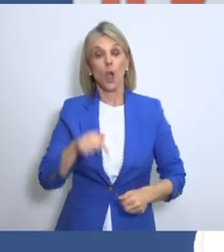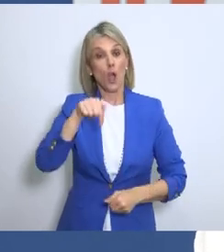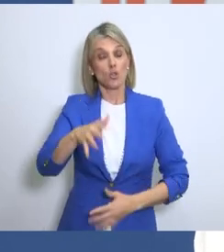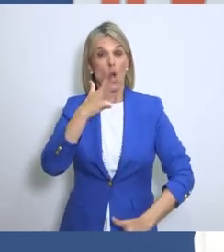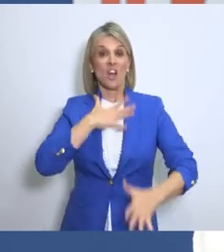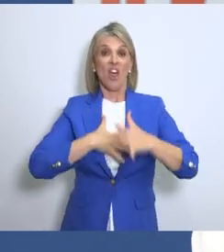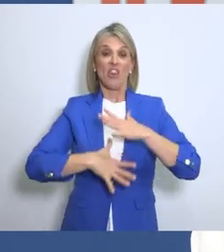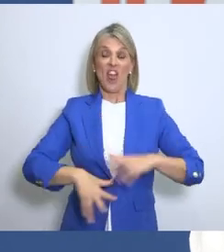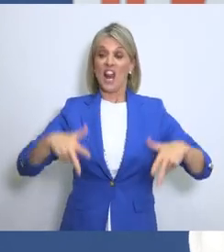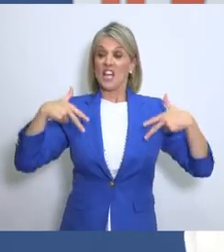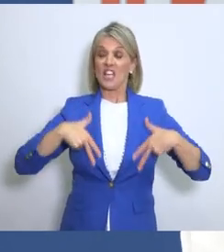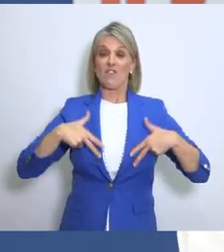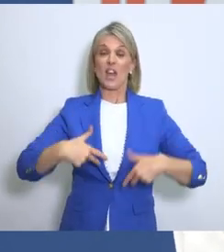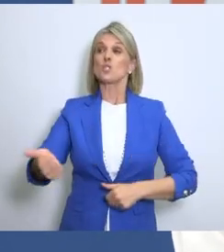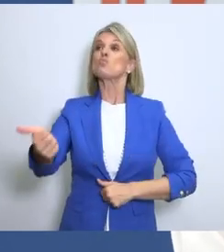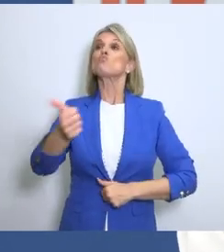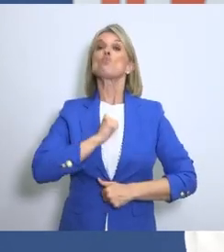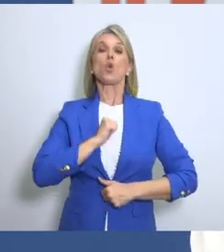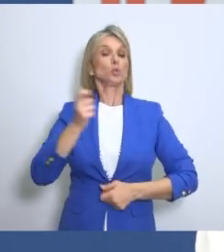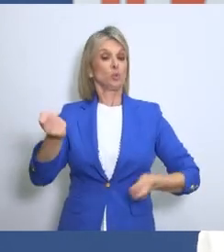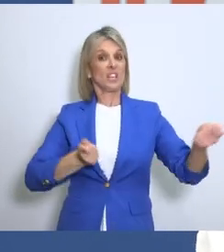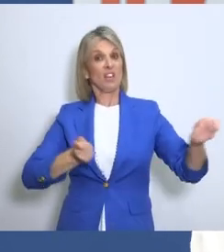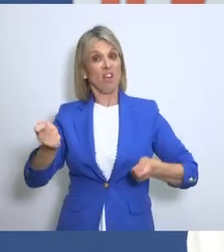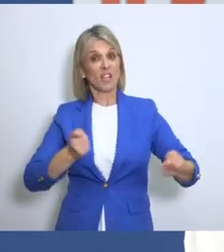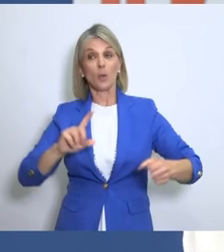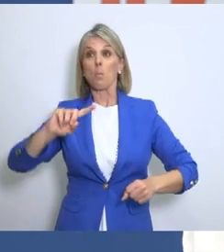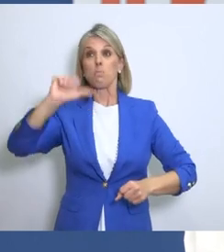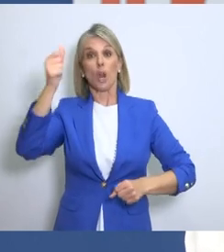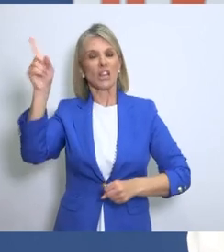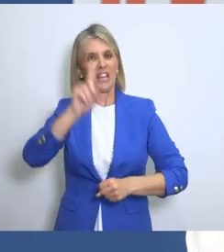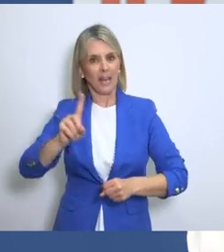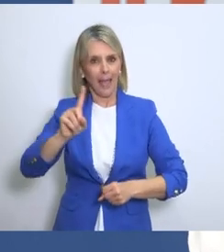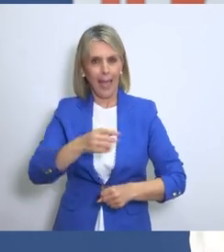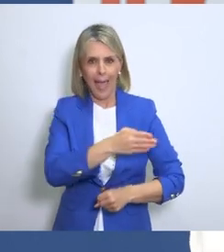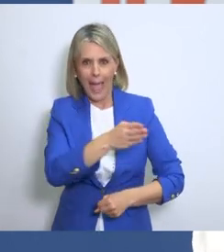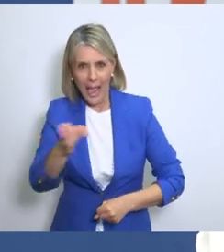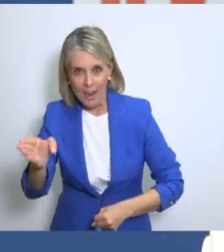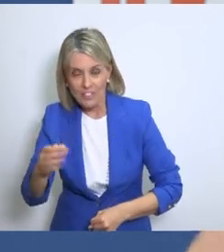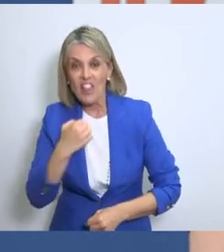έπαρση Λουδοβίκου θέλει να διεκδικήσει ο Μητσοτάκης από τις εκλογές, θα είναι για τους εργαζόμενους πραγματικά